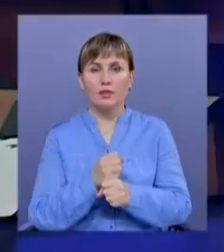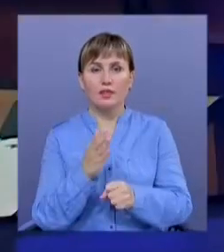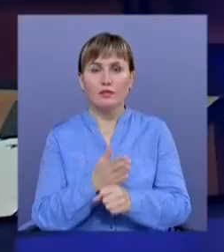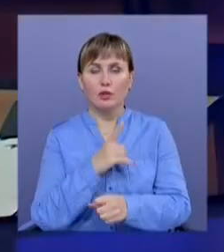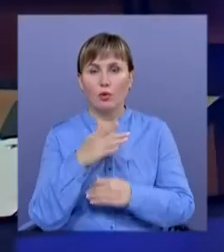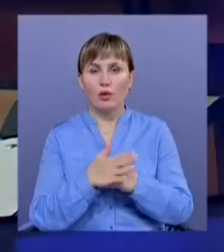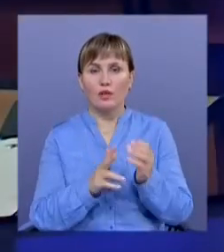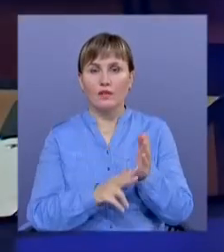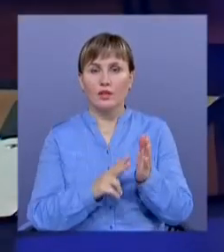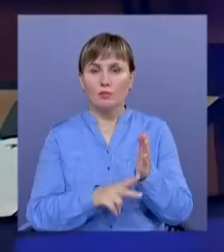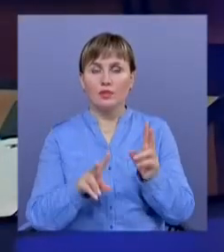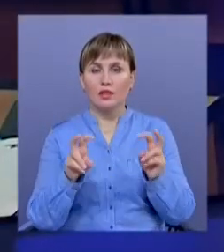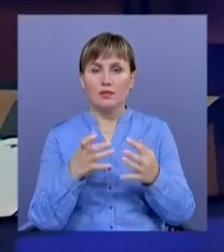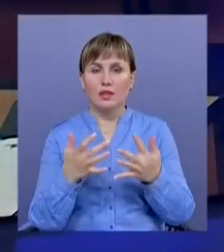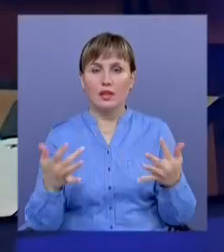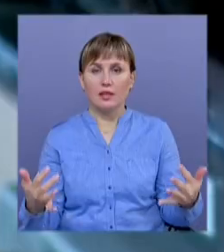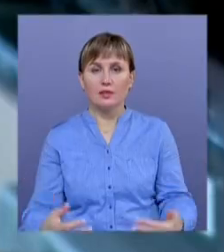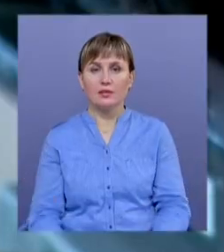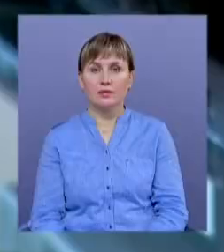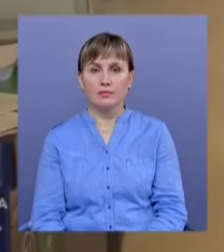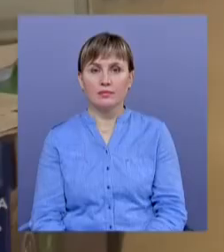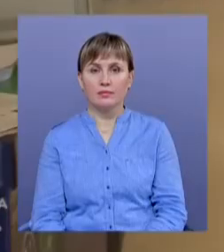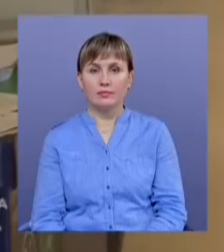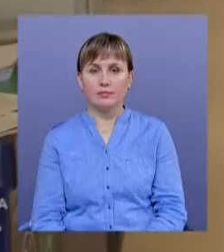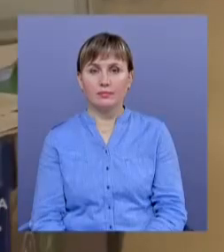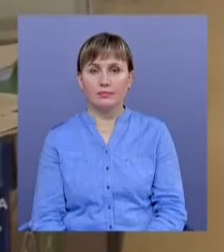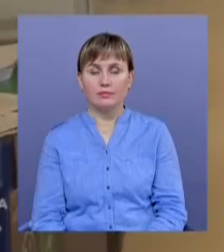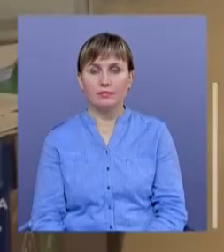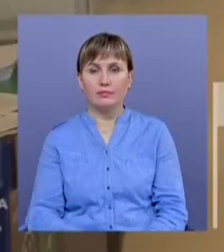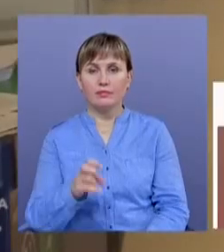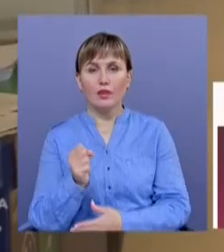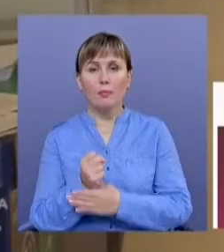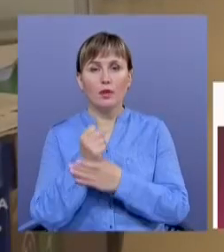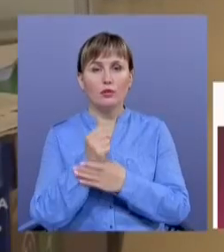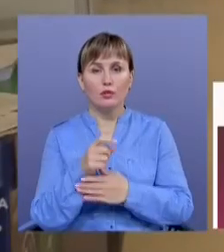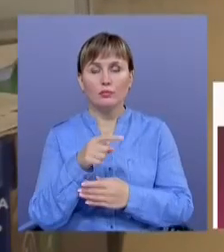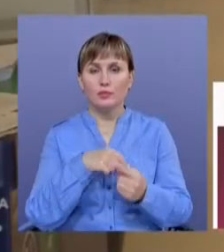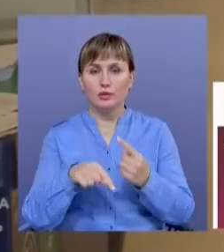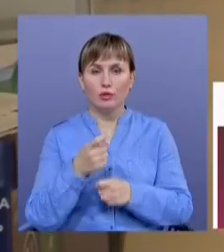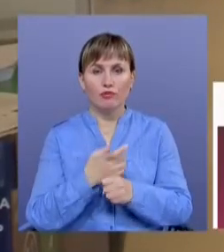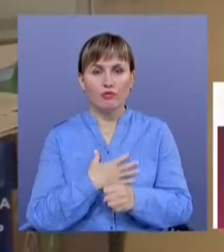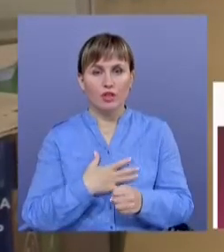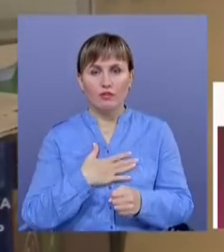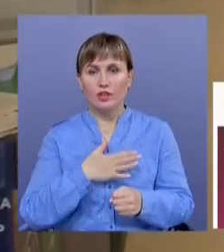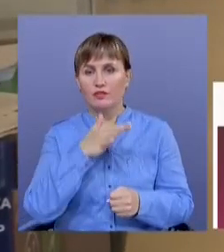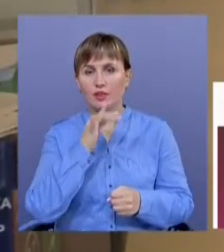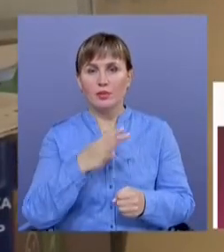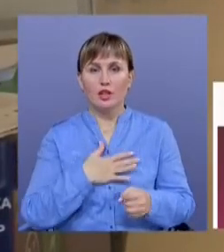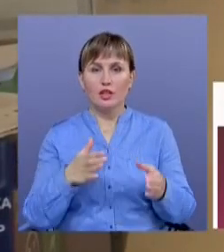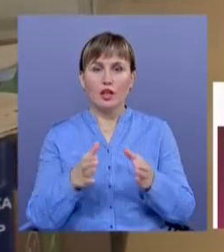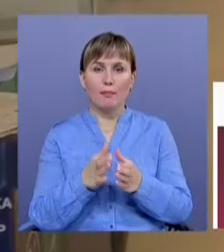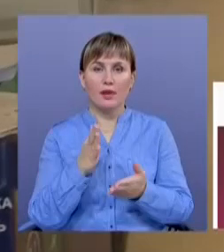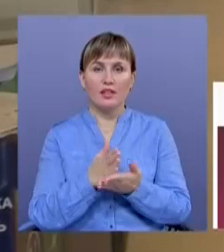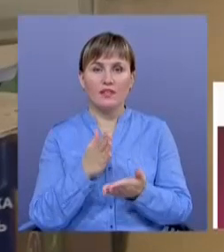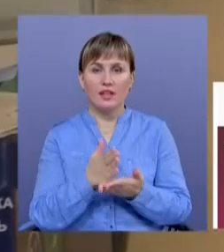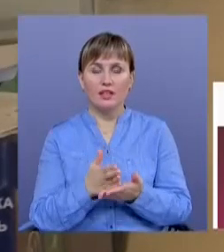около 80 наименований продукции. Кандидат ориентирован на поддержку бизнеса, что очень важно в наше время. Наша компания